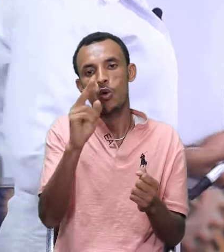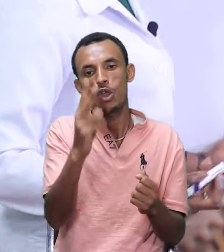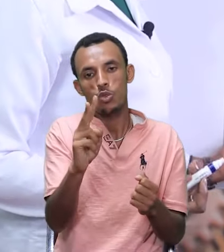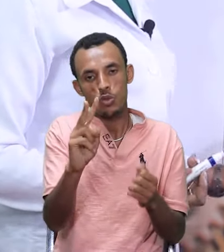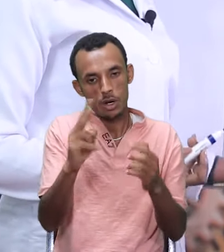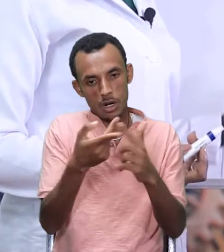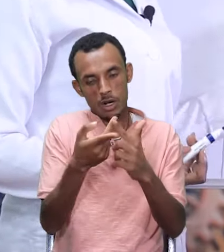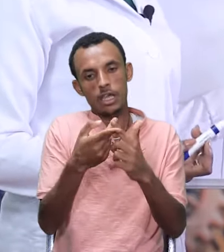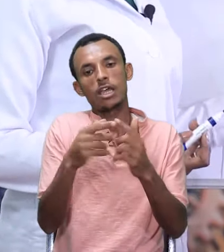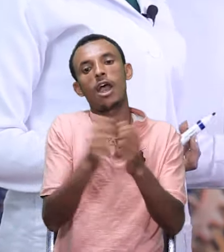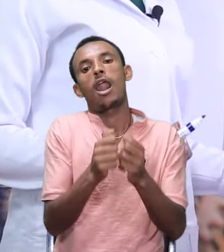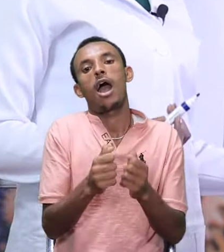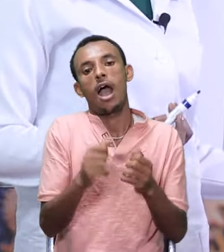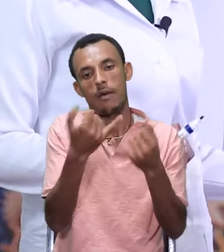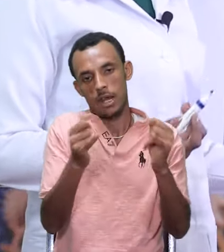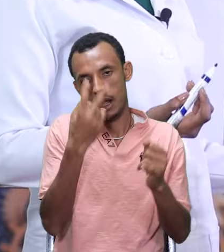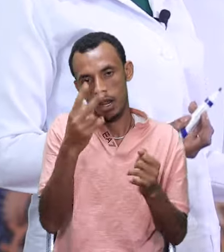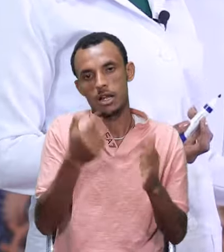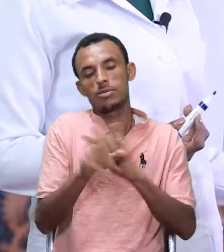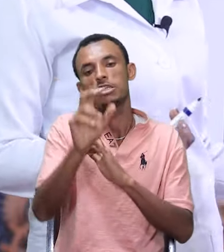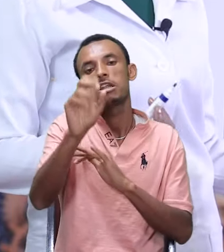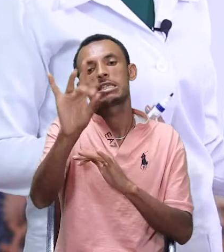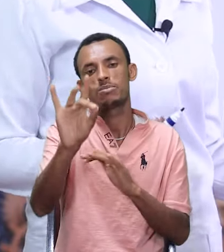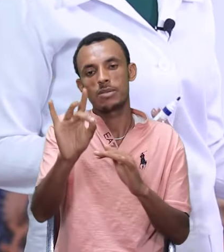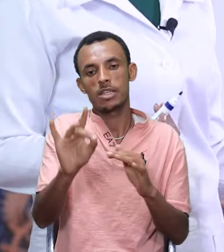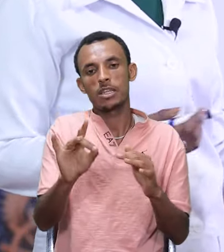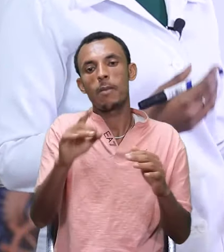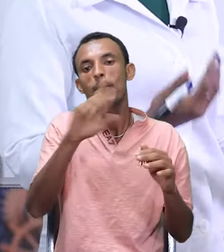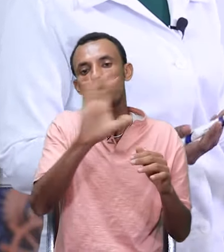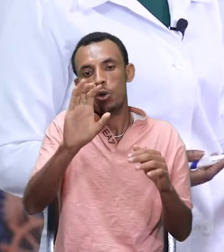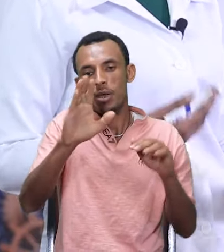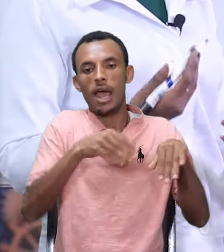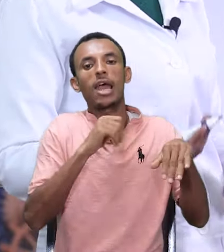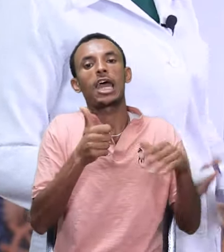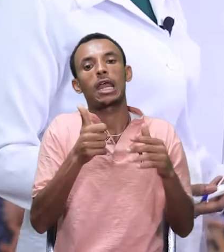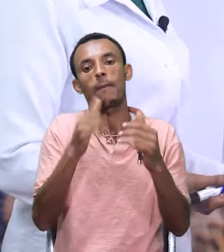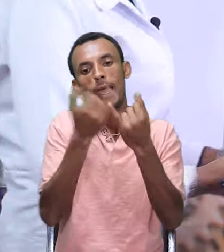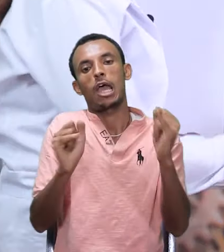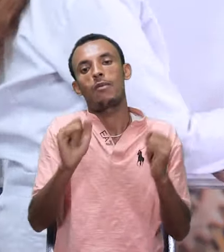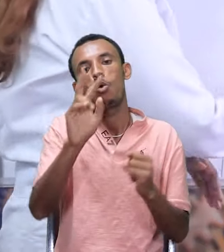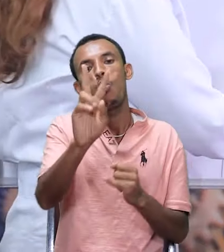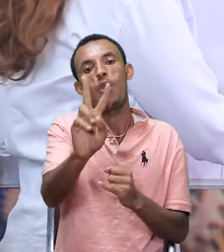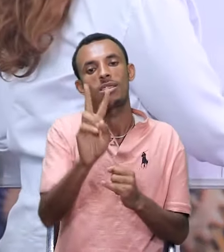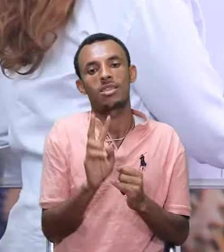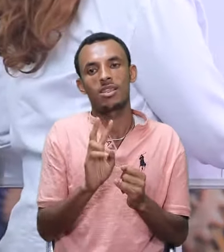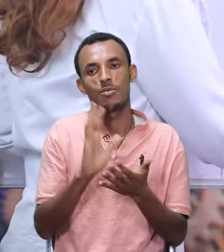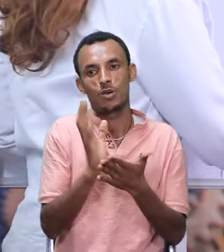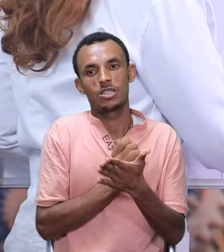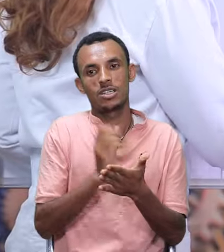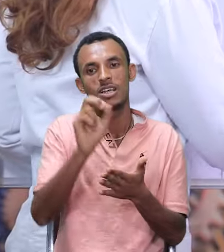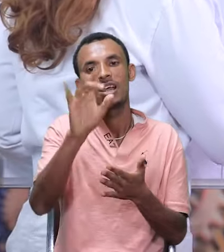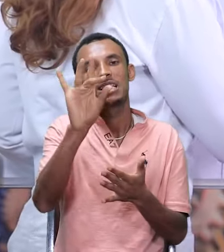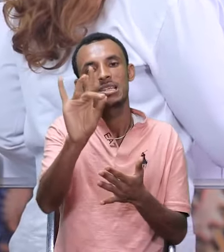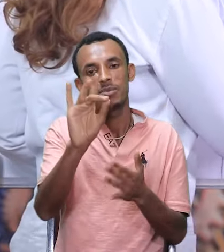አካፋይ እንወስዳለን። ለምሳሌ 38 መቶንም ያለ ቀሪ የሚያካፍልልን አካፋይ 2 ብንወስድ